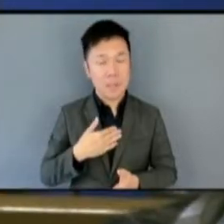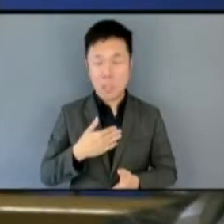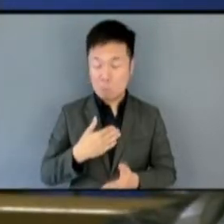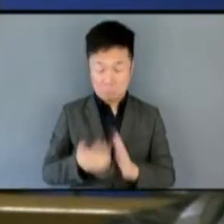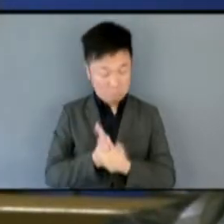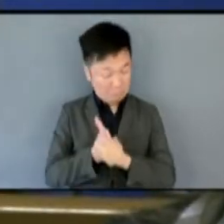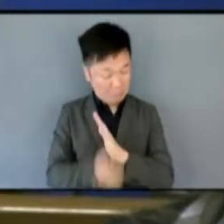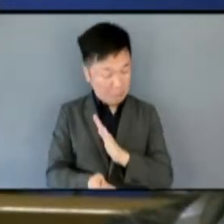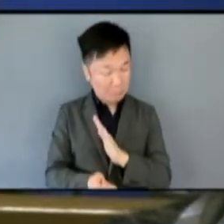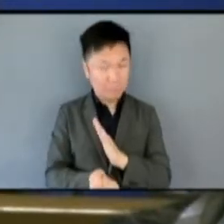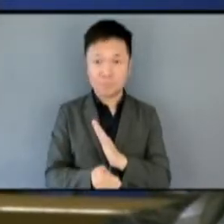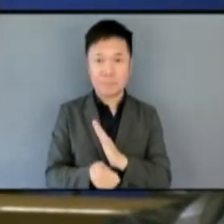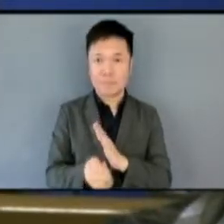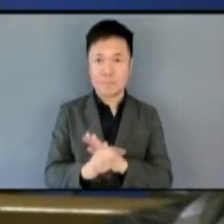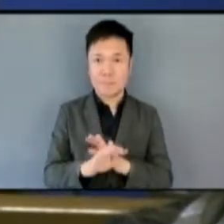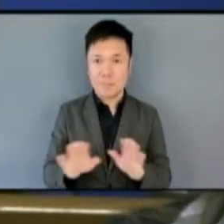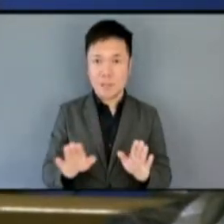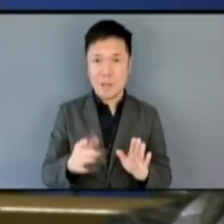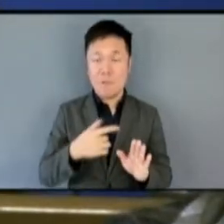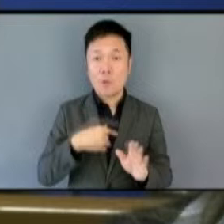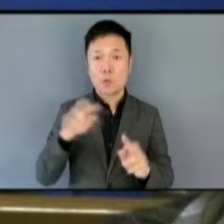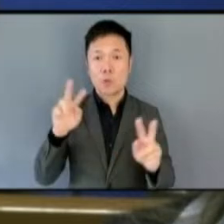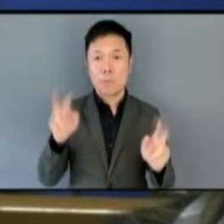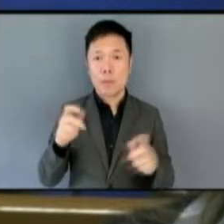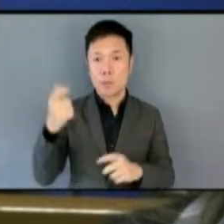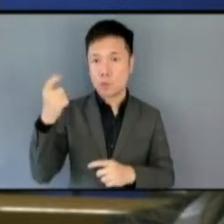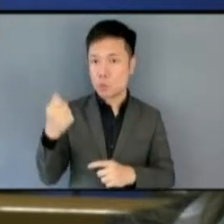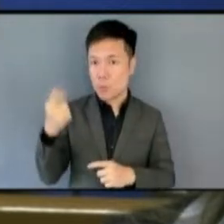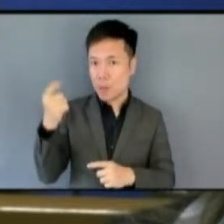социальной защиты в их профессиональном смысле.